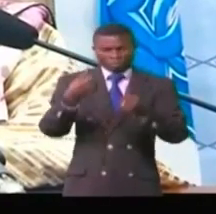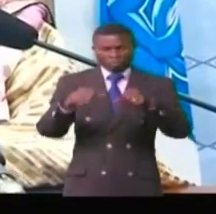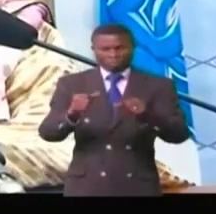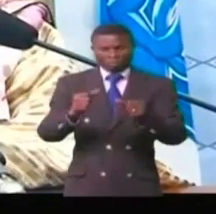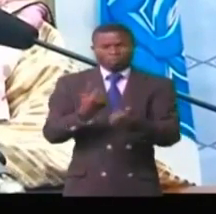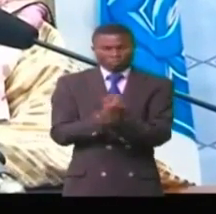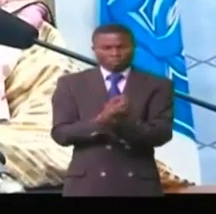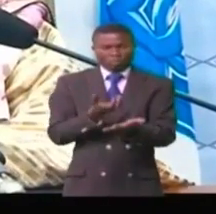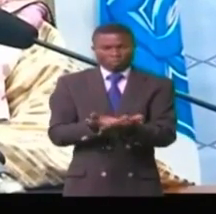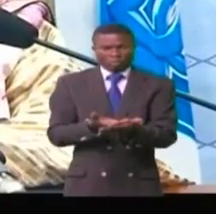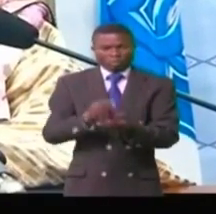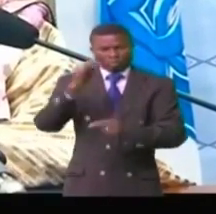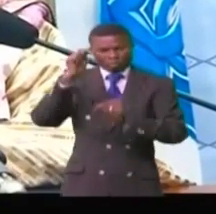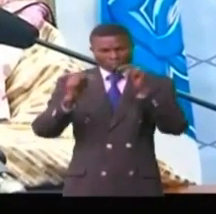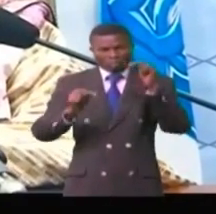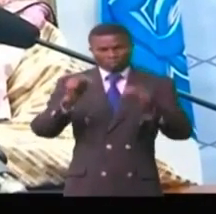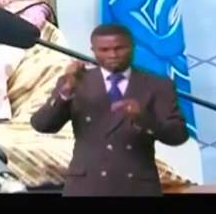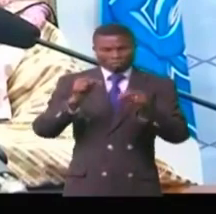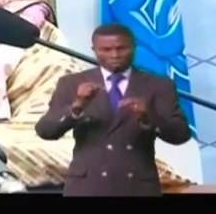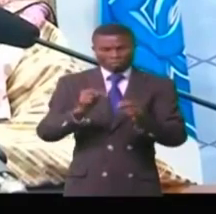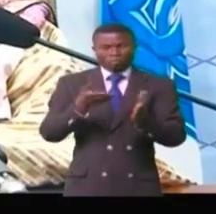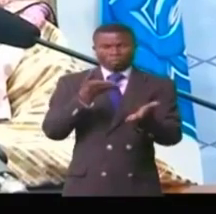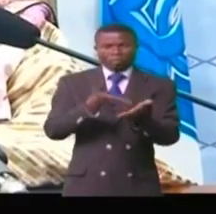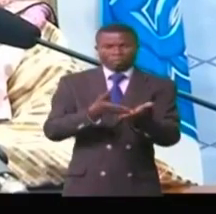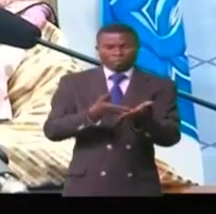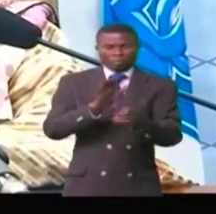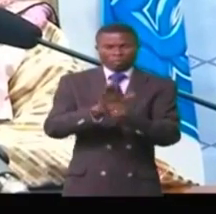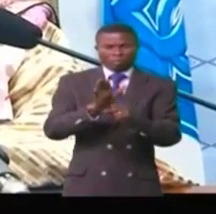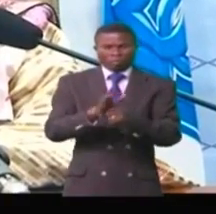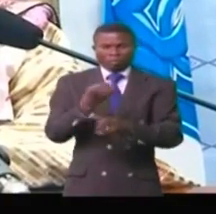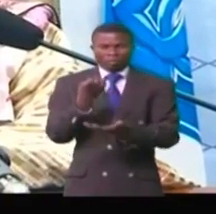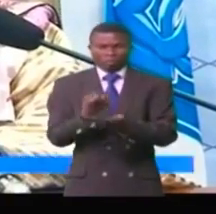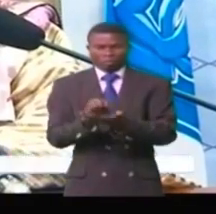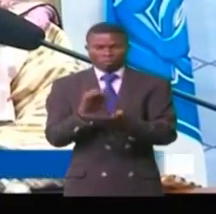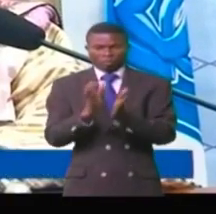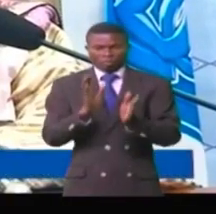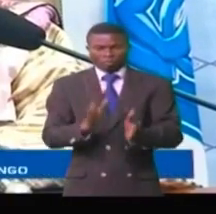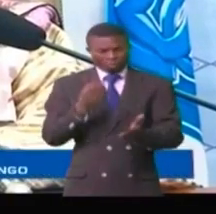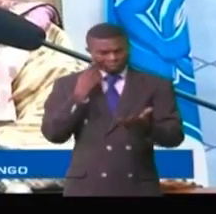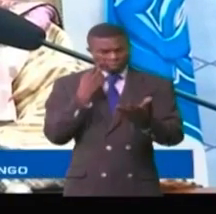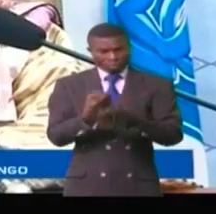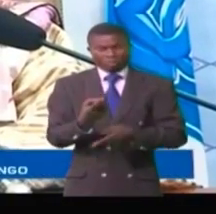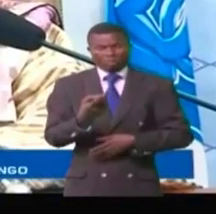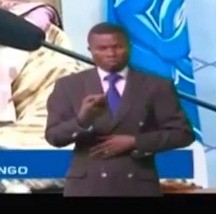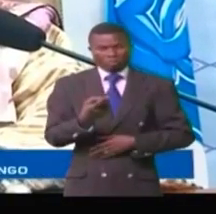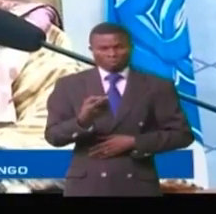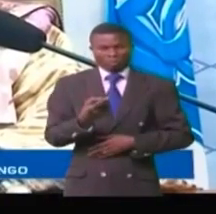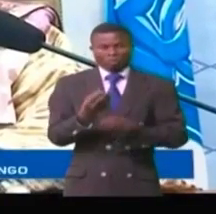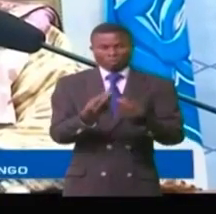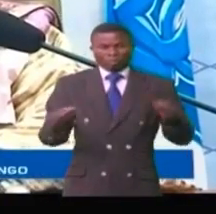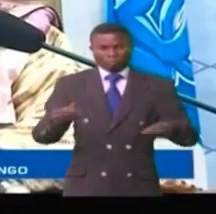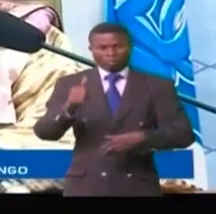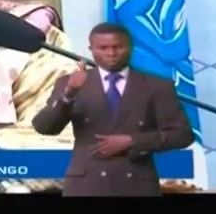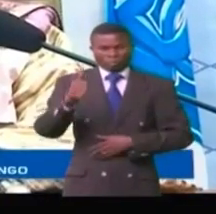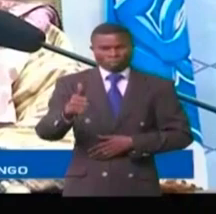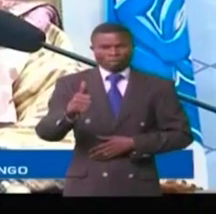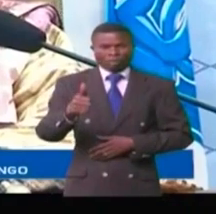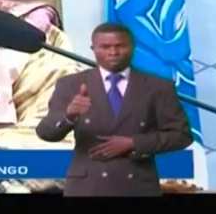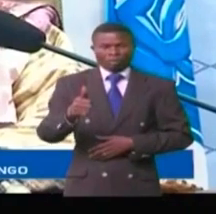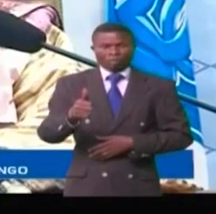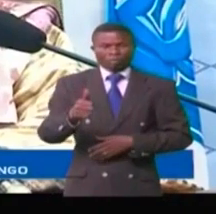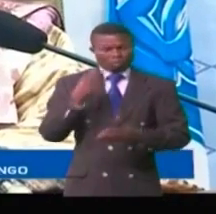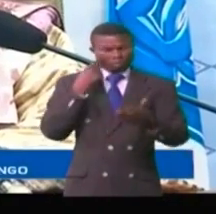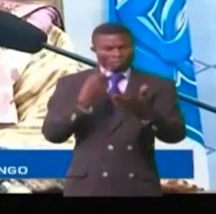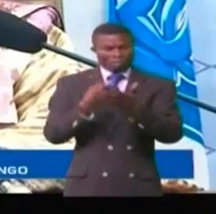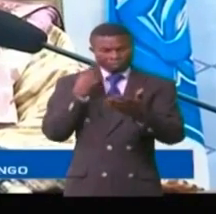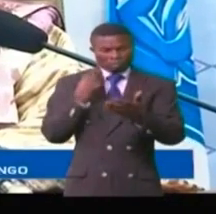restrictive. Au niveau des indicateurs macroéconomiques, nous avons observé des résultats positifs. Nous